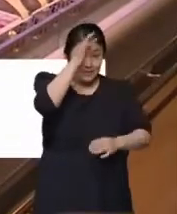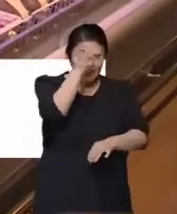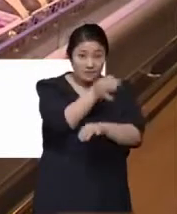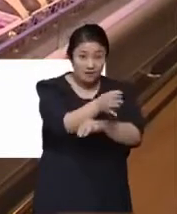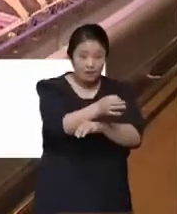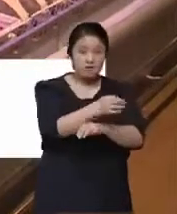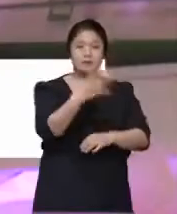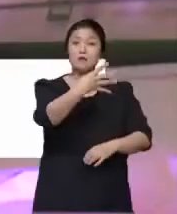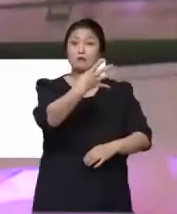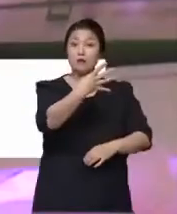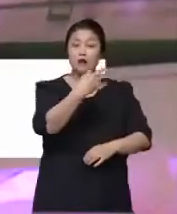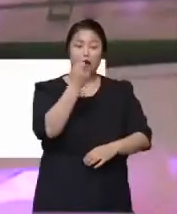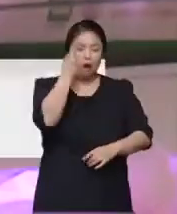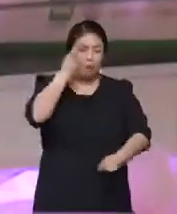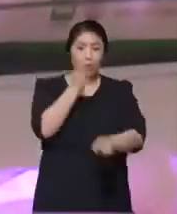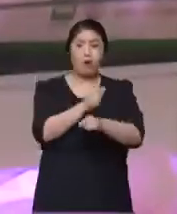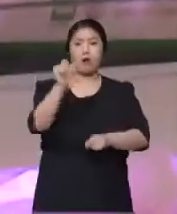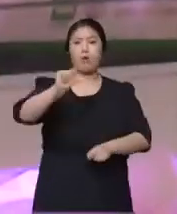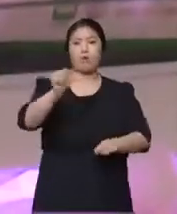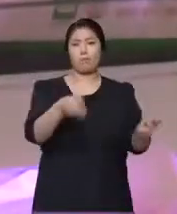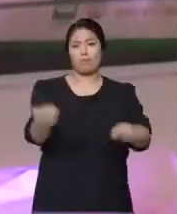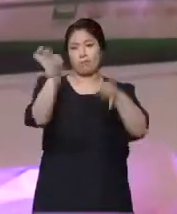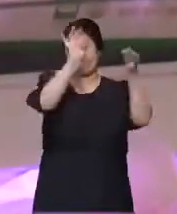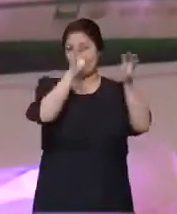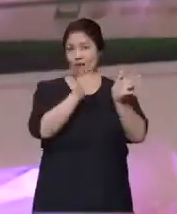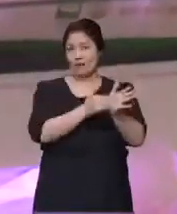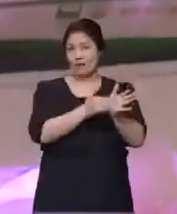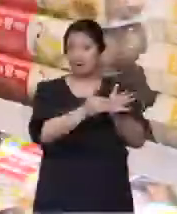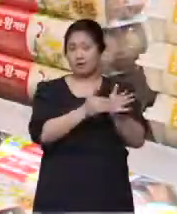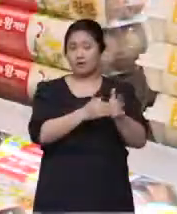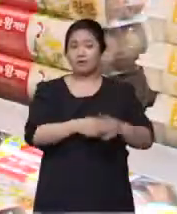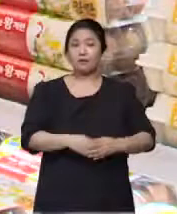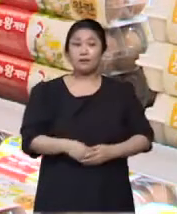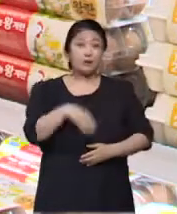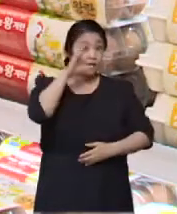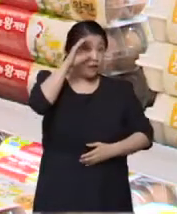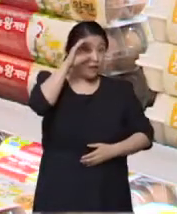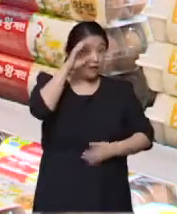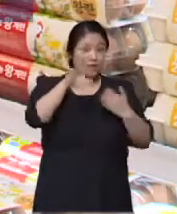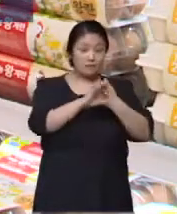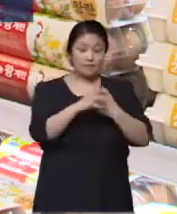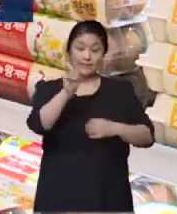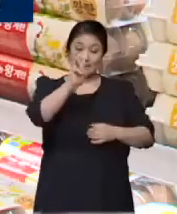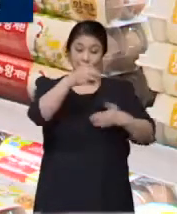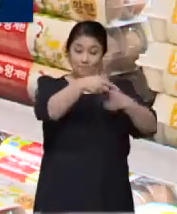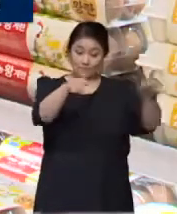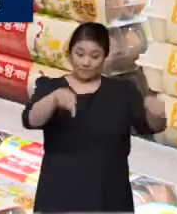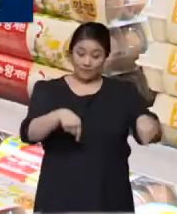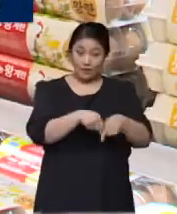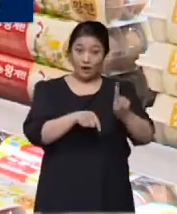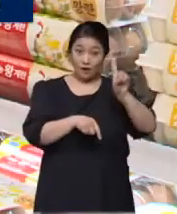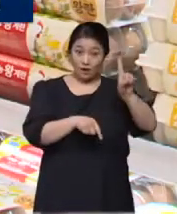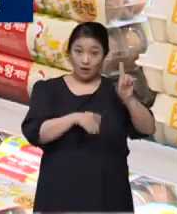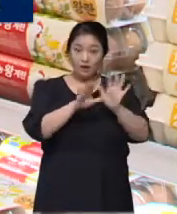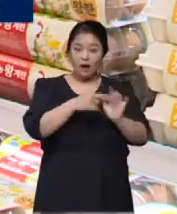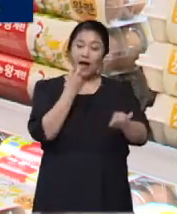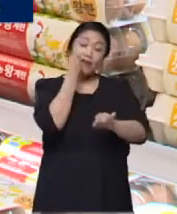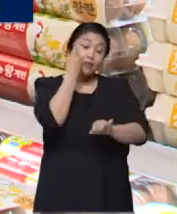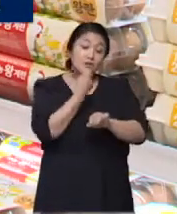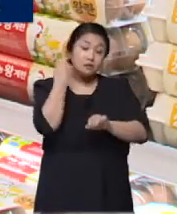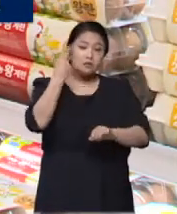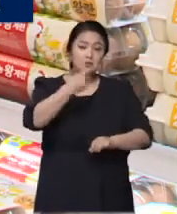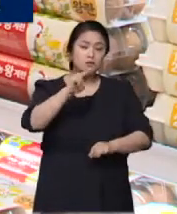마리가 4,000원에서 한 달 만에 5,000원으로 올랐습니다. 계란의 경우 30개들이 한 판 가격이 한 달